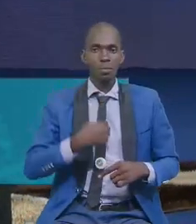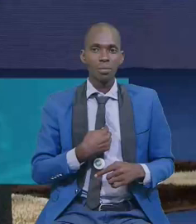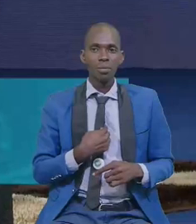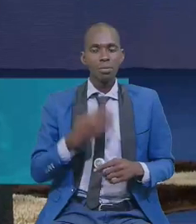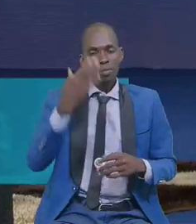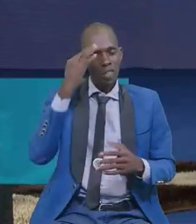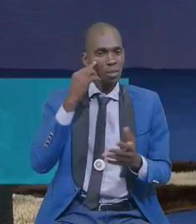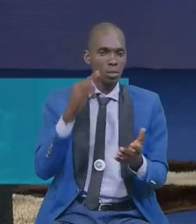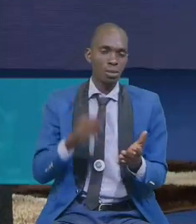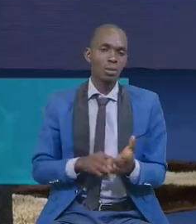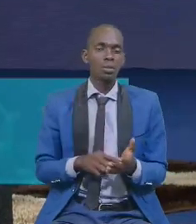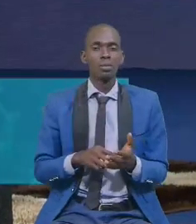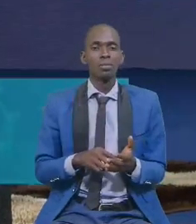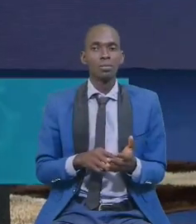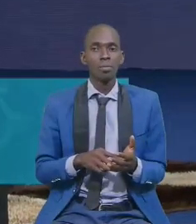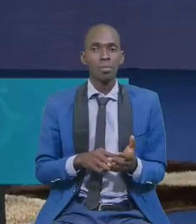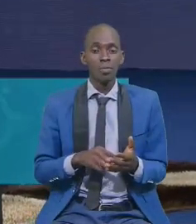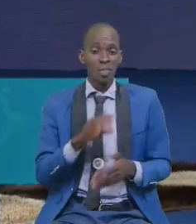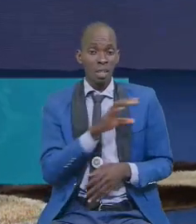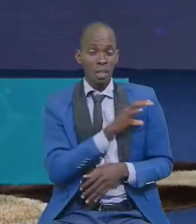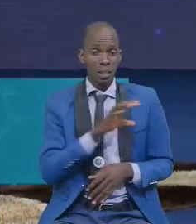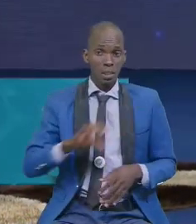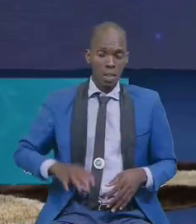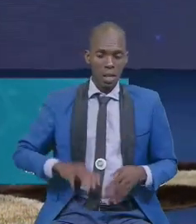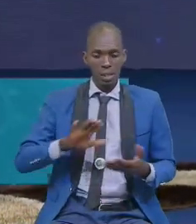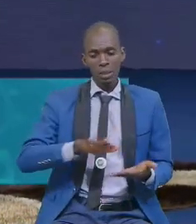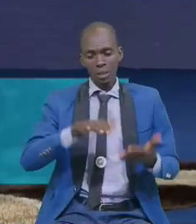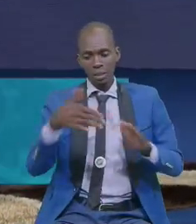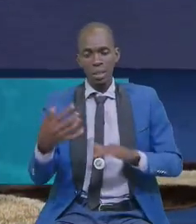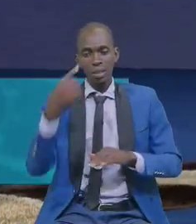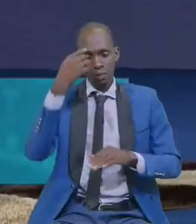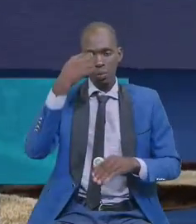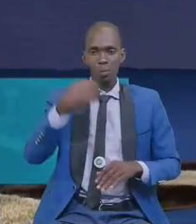La reconnaissance. Christ est mort pour moi.